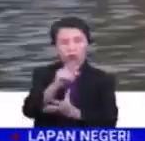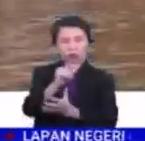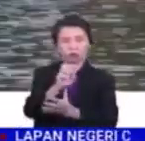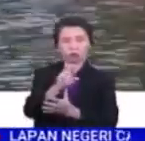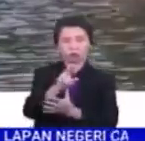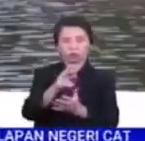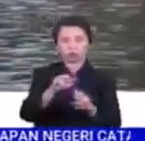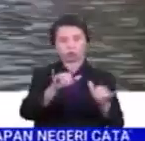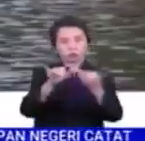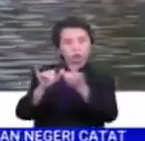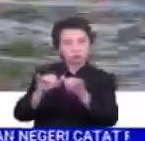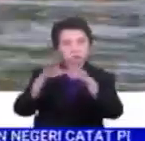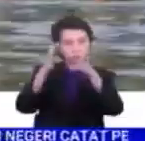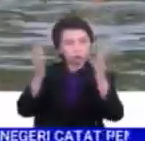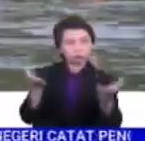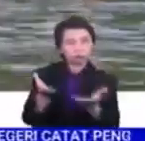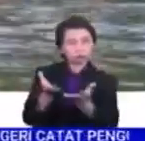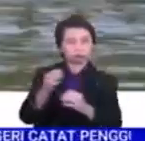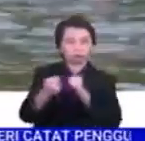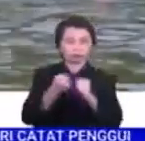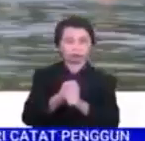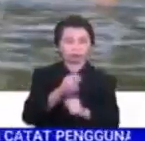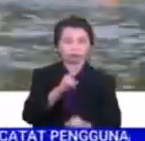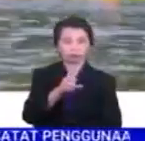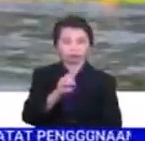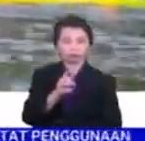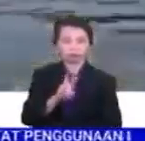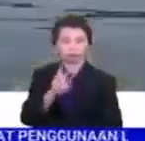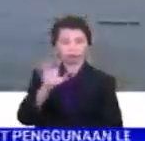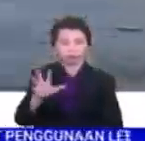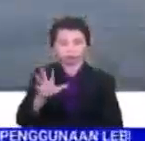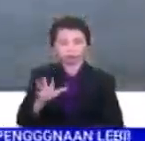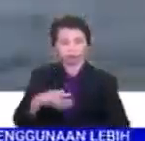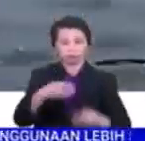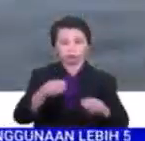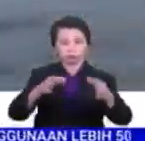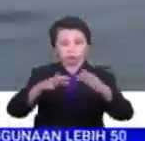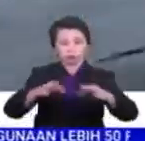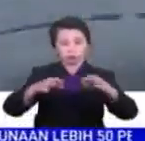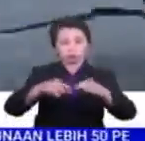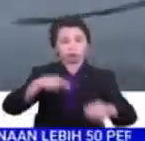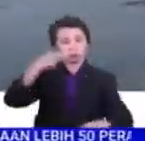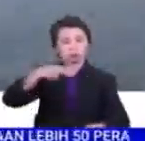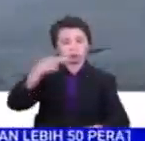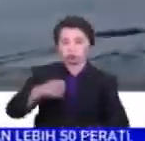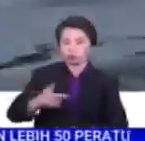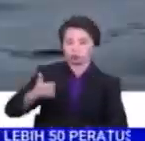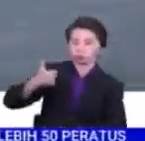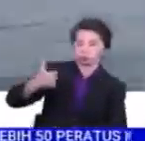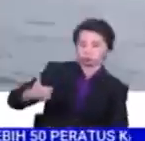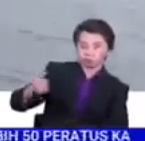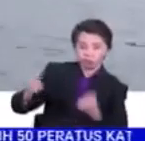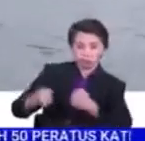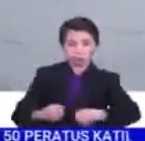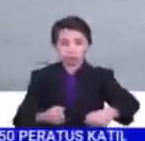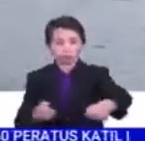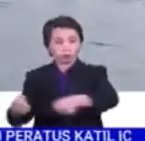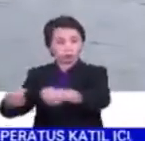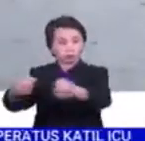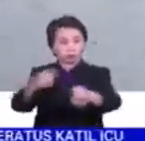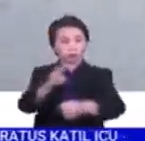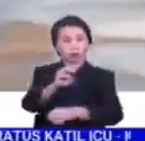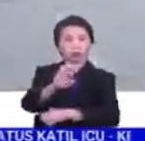dunia menjelang tahun 2025. Menawarkan penceritaan sejarah yang mengagumkan, jajaran Sungai